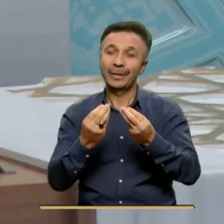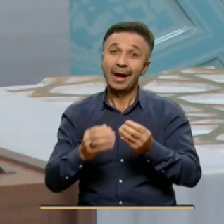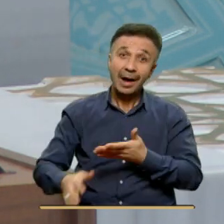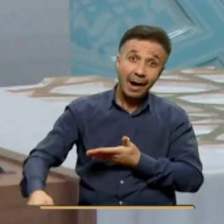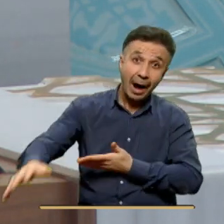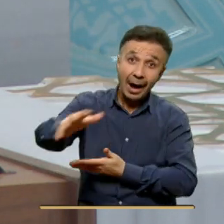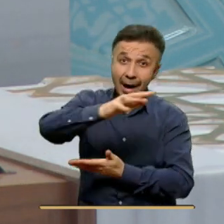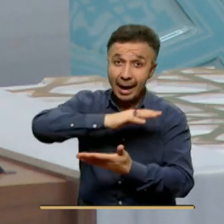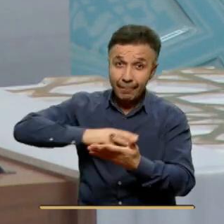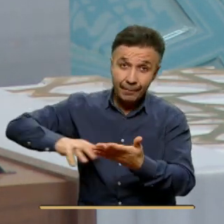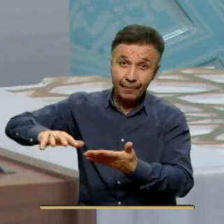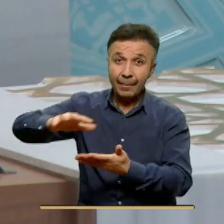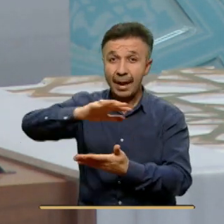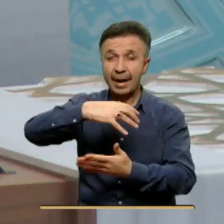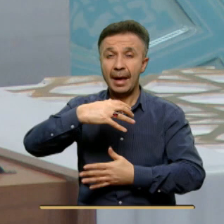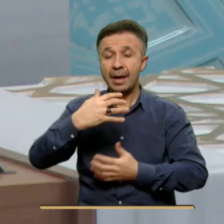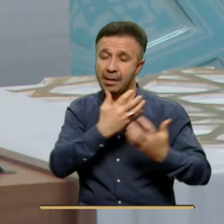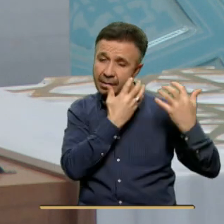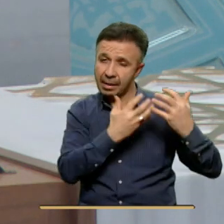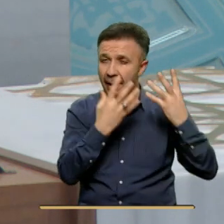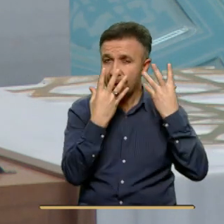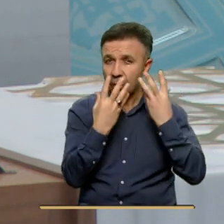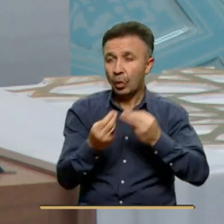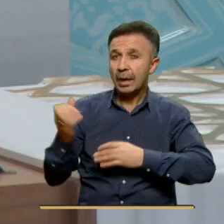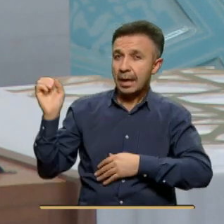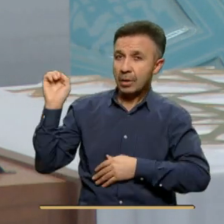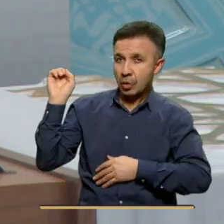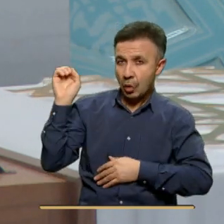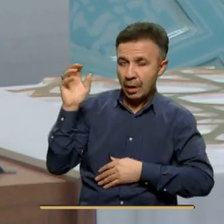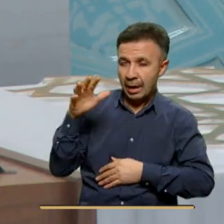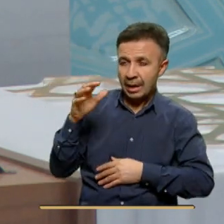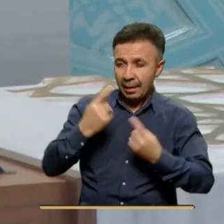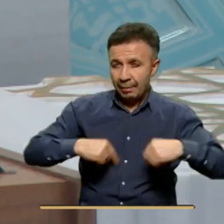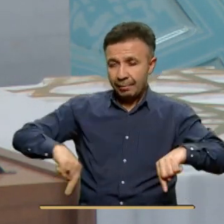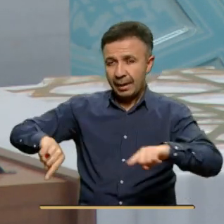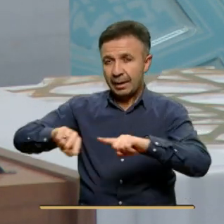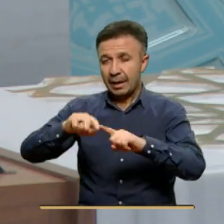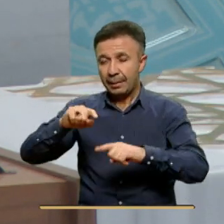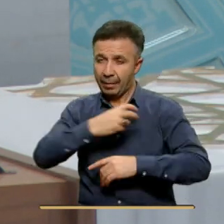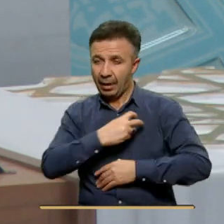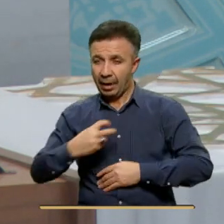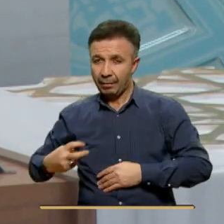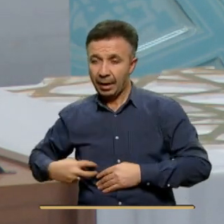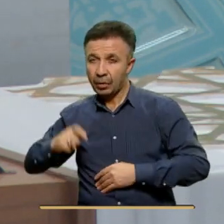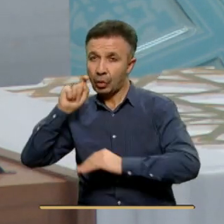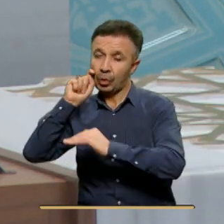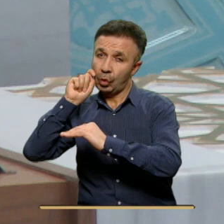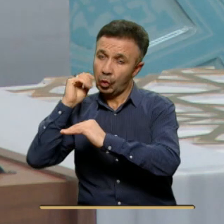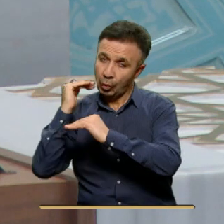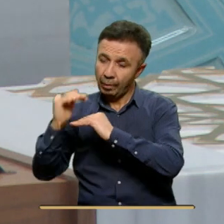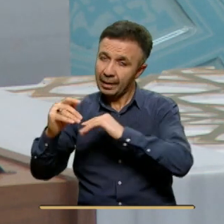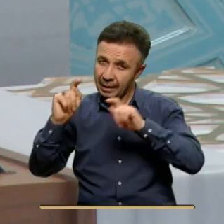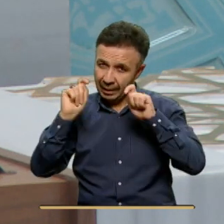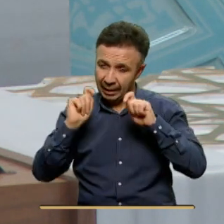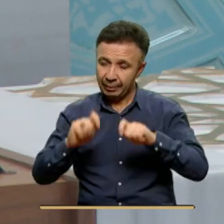Alemlere rahmet olarak gönderdiği, bizleri kendisine ümmet kıldığı,